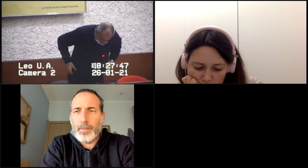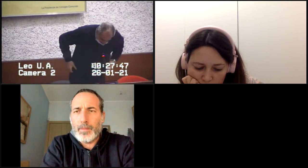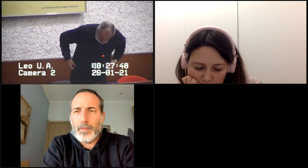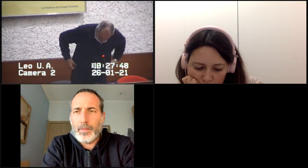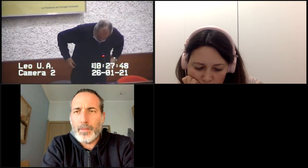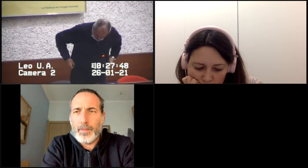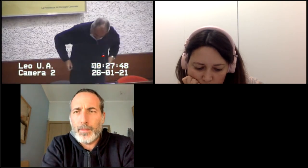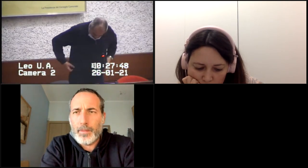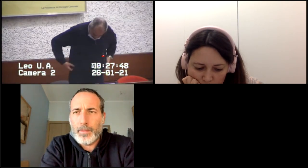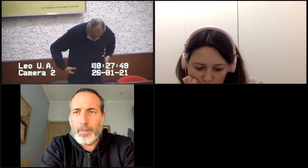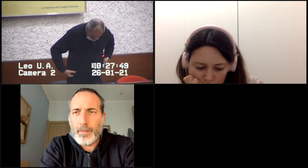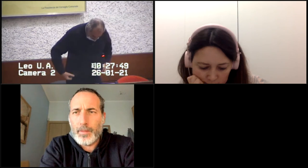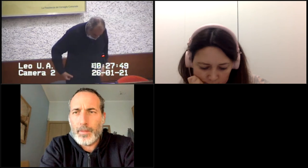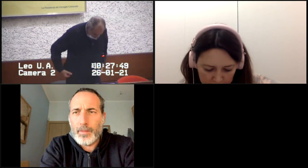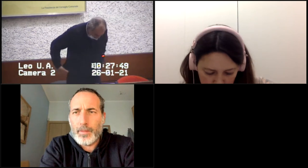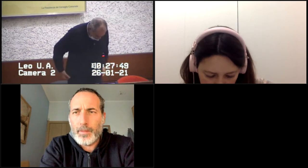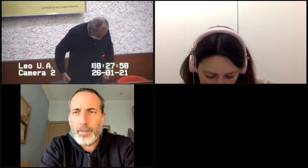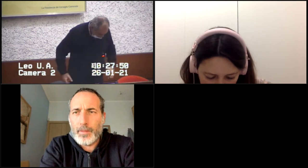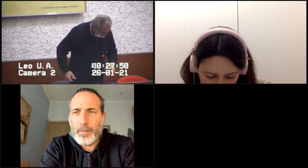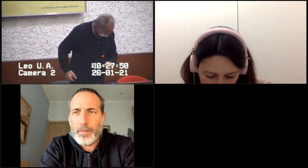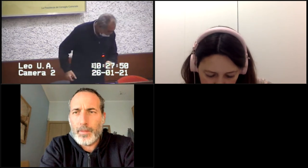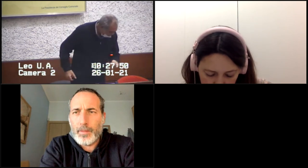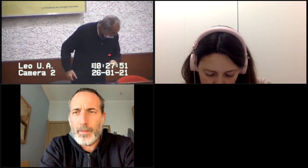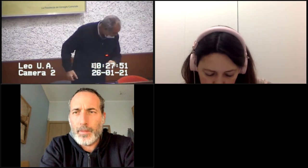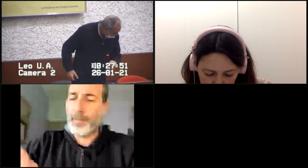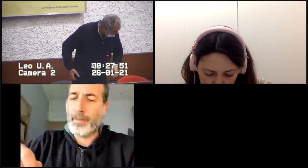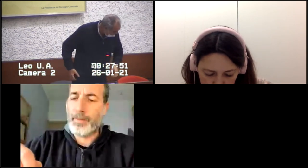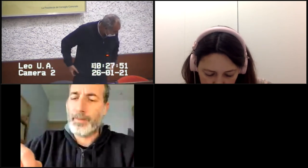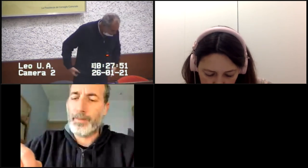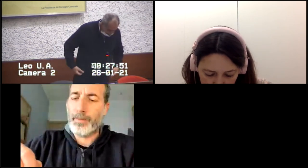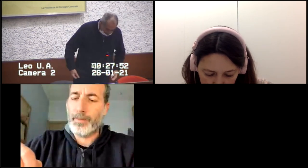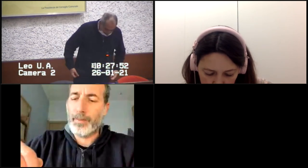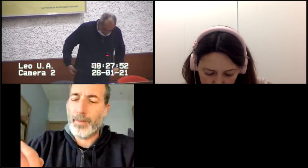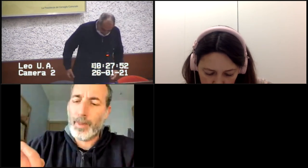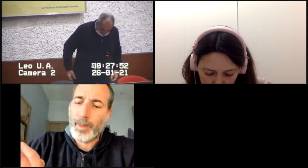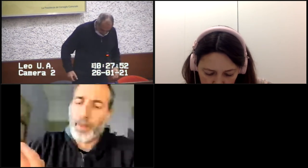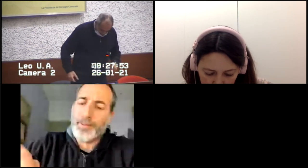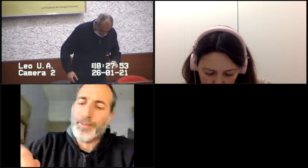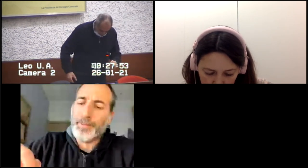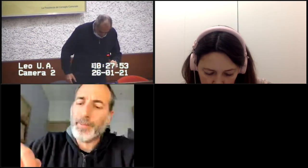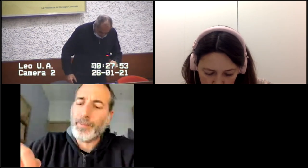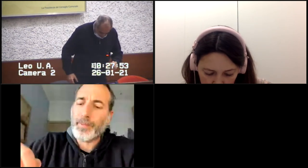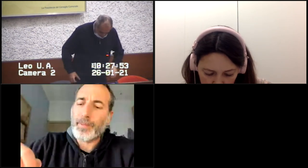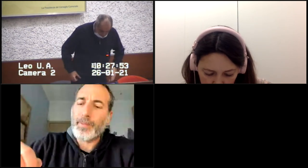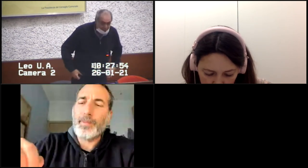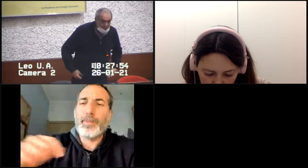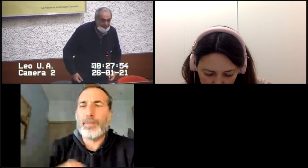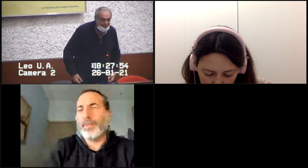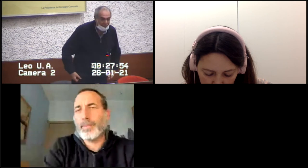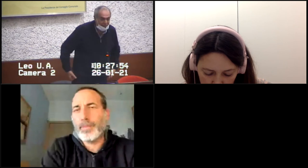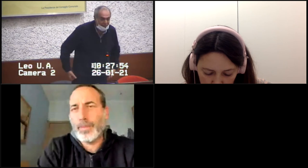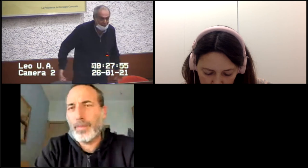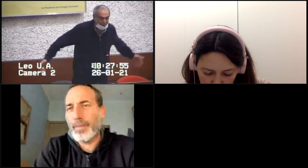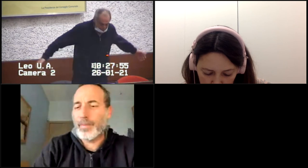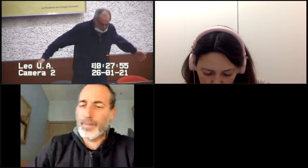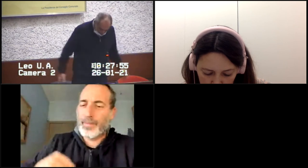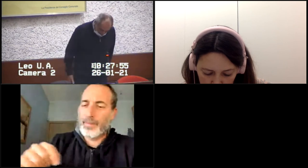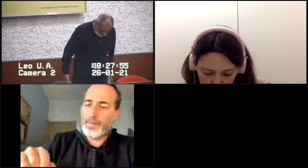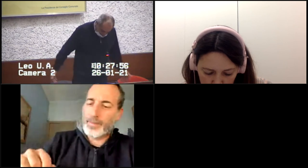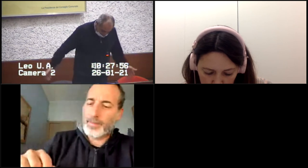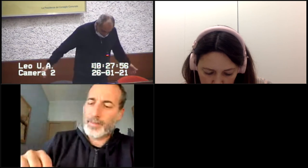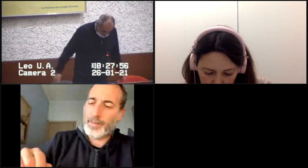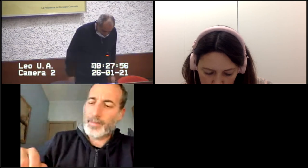Grazie Presidente, ne approfitto di questo minuto che ci mettete a disposizione per fare la